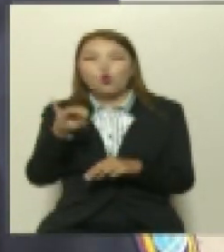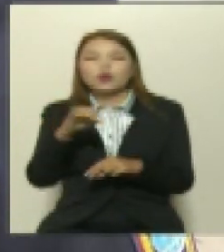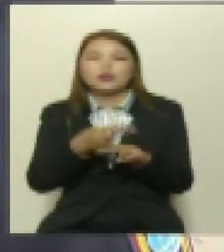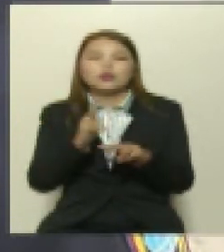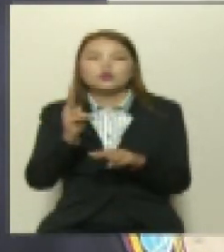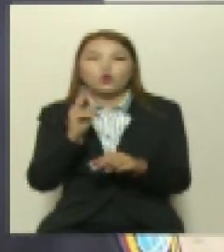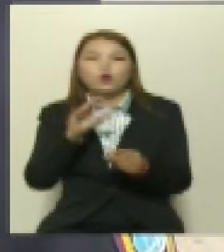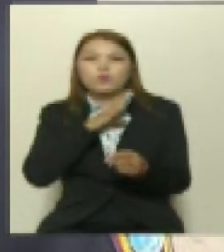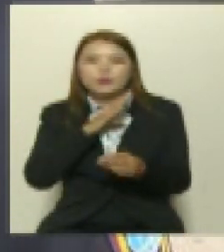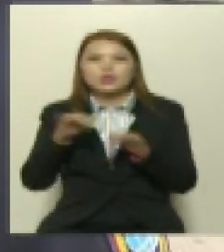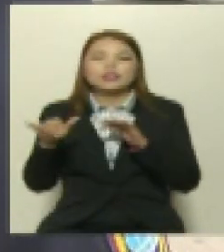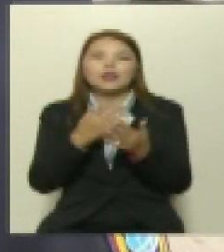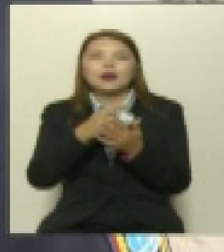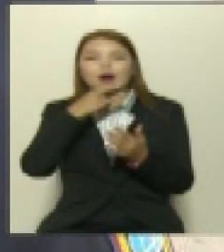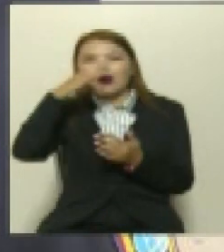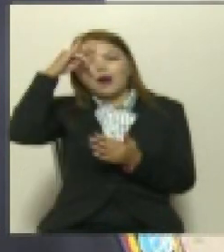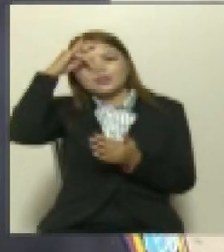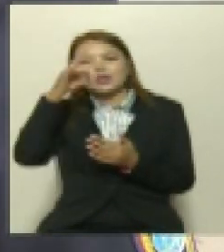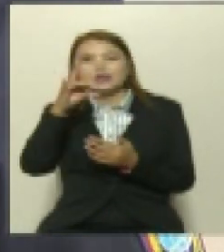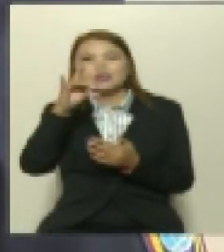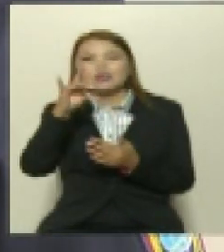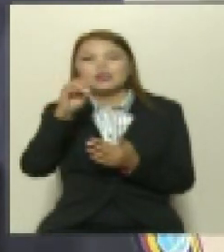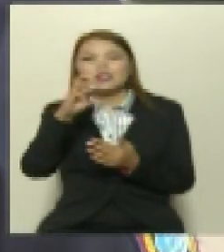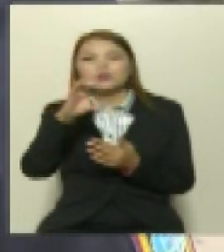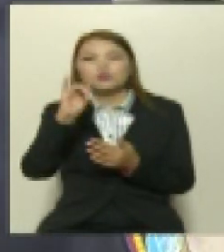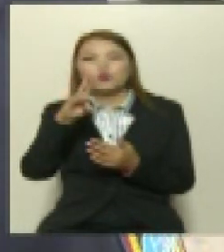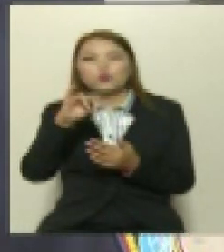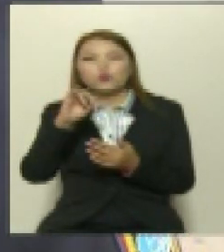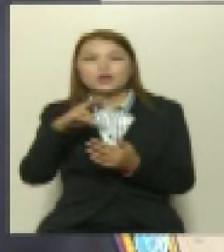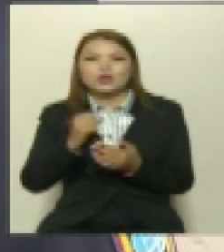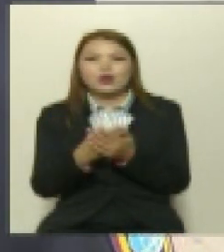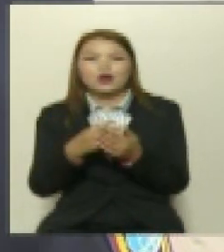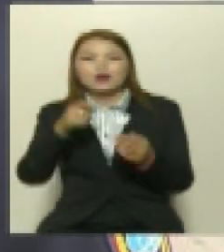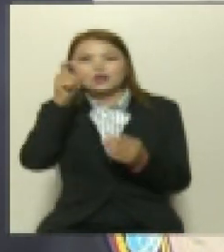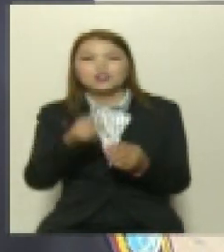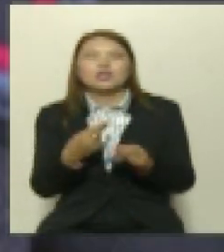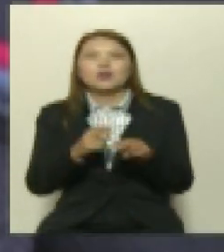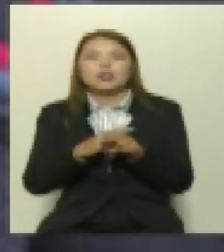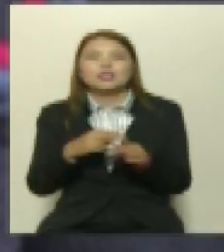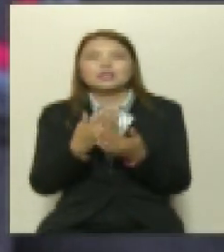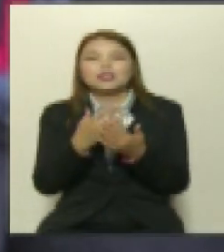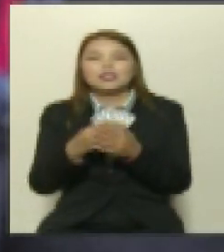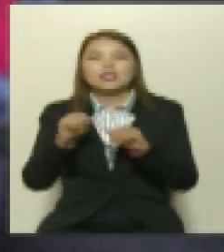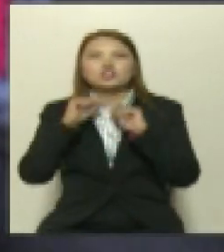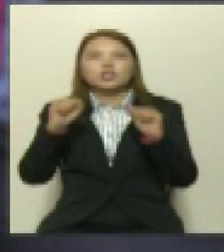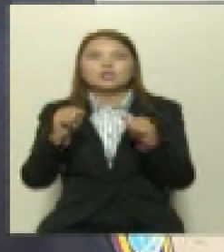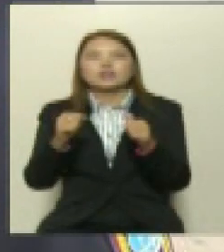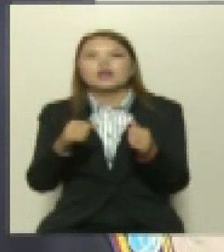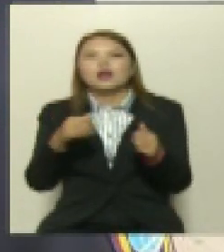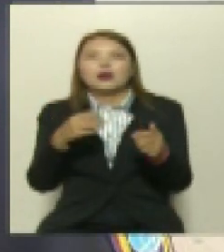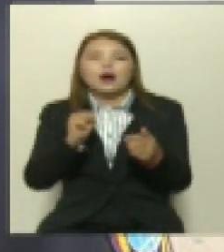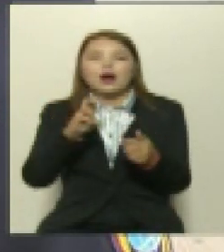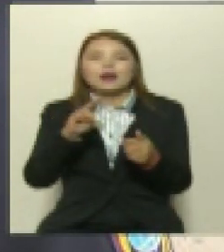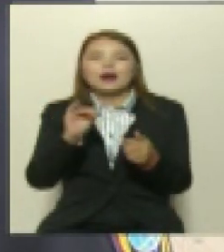Қазақстан Республикасымызда жалғыз академиямыз бар, Азаматтық қорғау академиясы. Егер